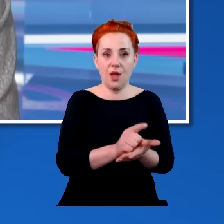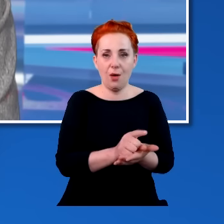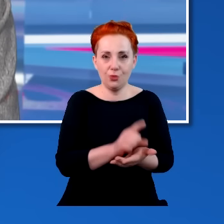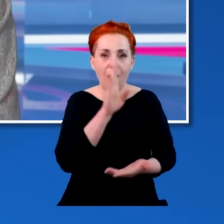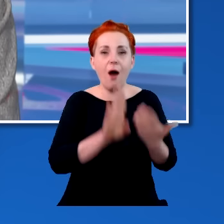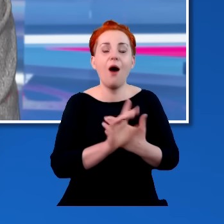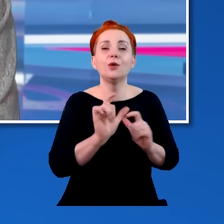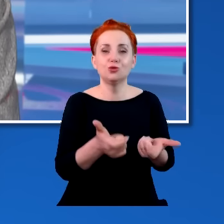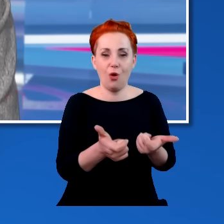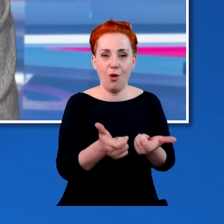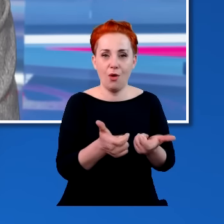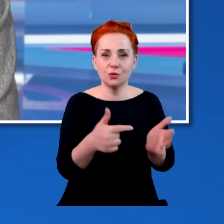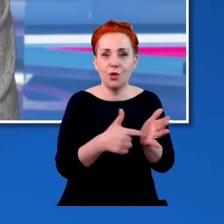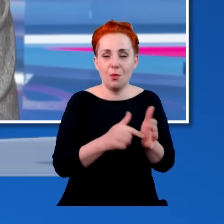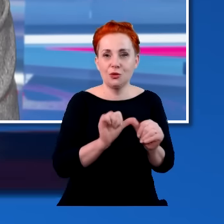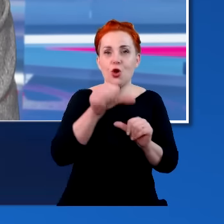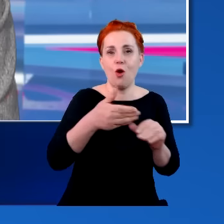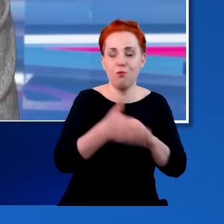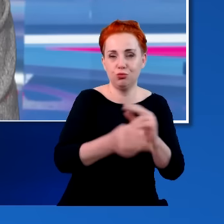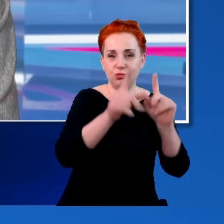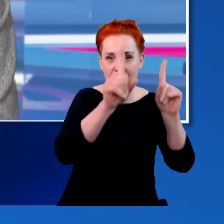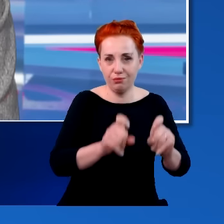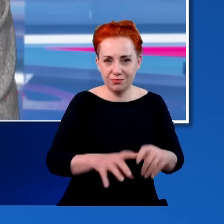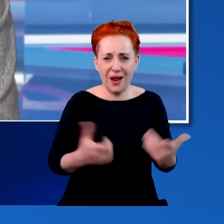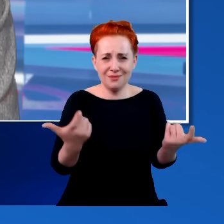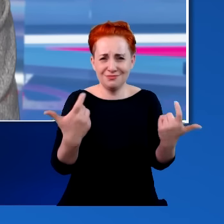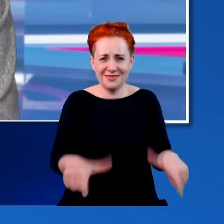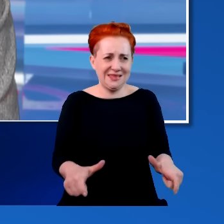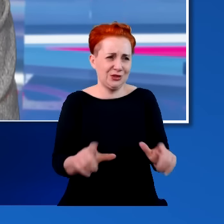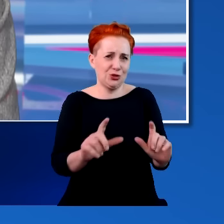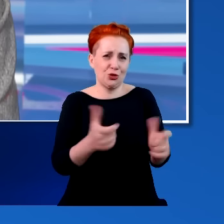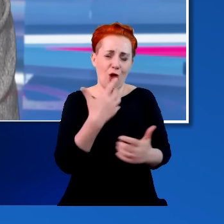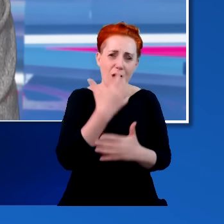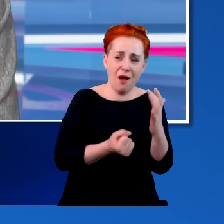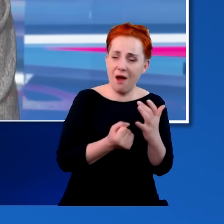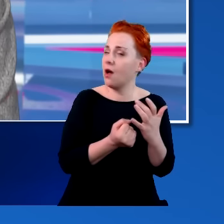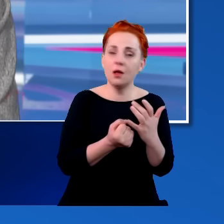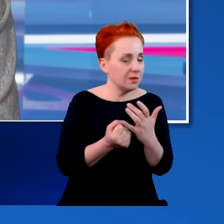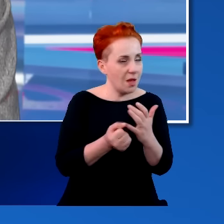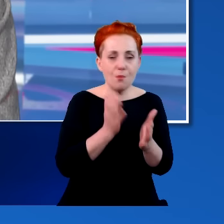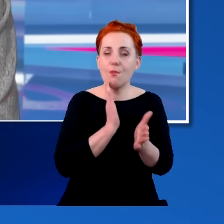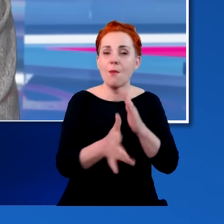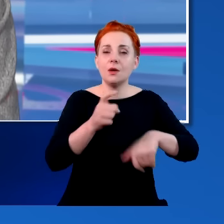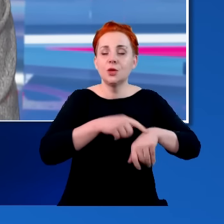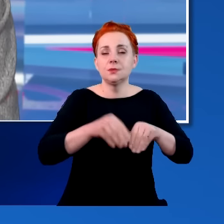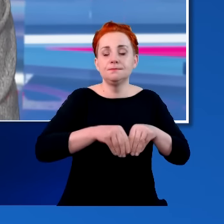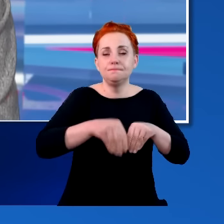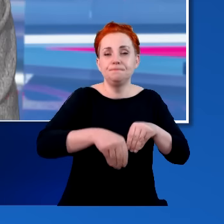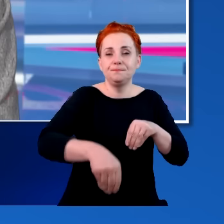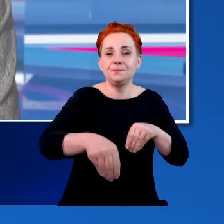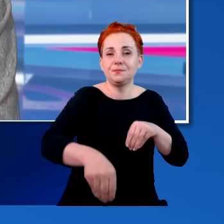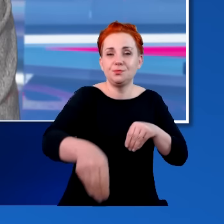uzyskali? Przesunięcie tego raptem o rok. Przecież to nie jest nic, to nie jest żadne uzyskanie, tylko to jest rozwlekanie w czasie, żeby rozmyć.